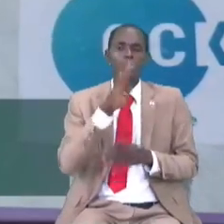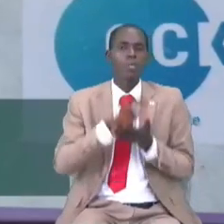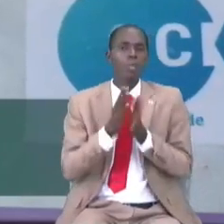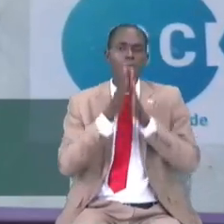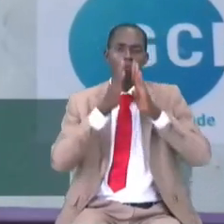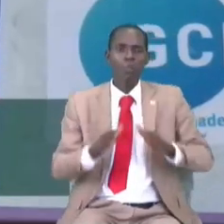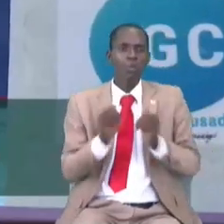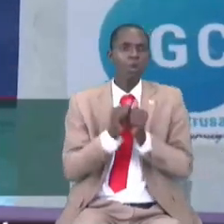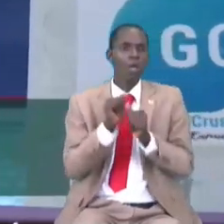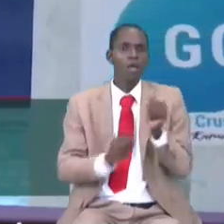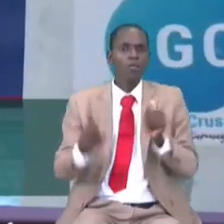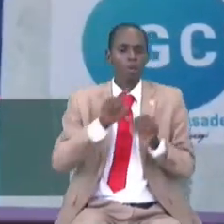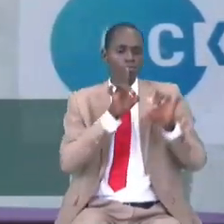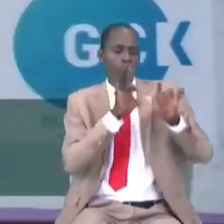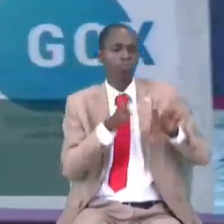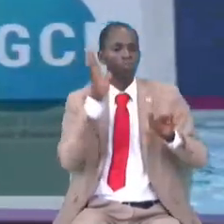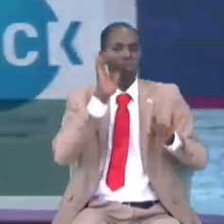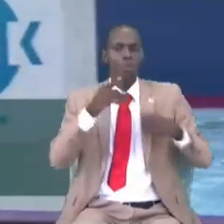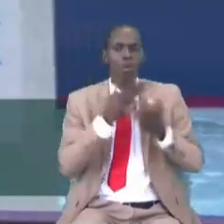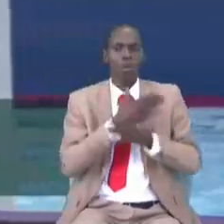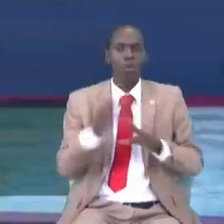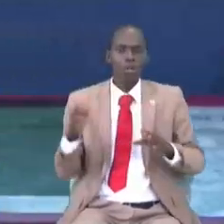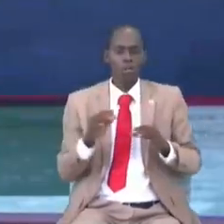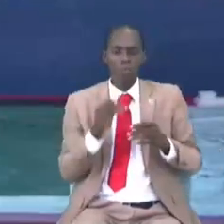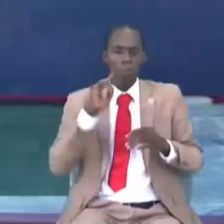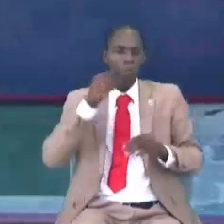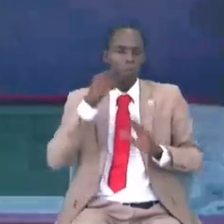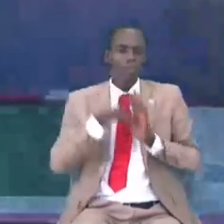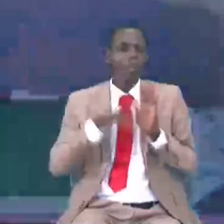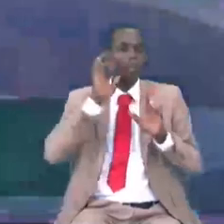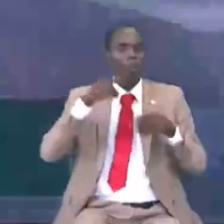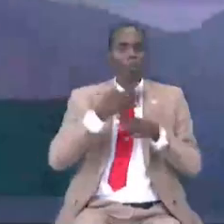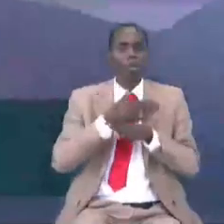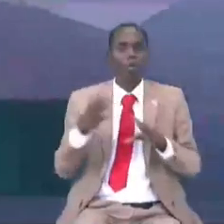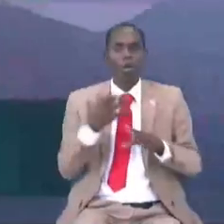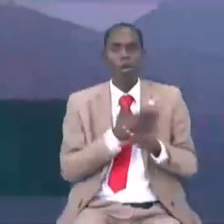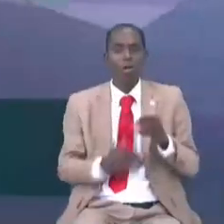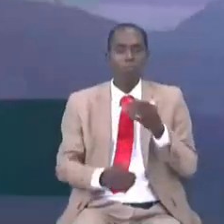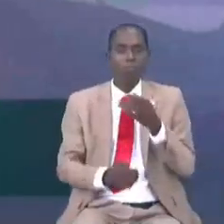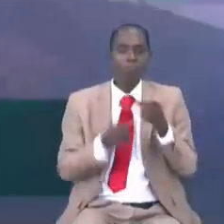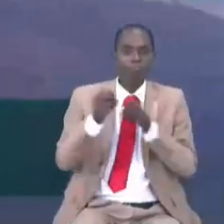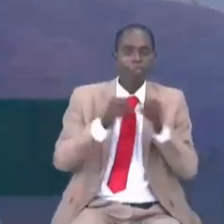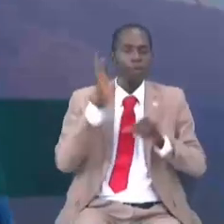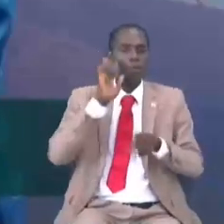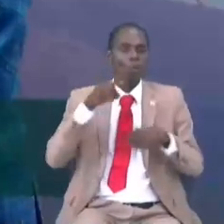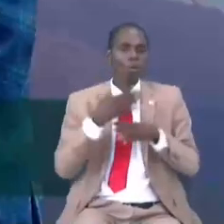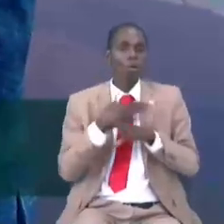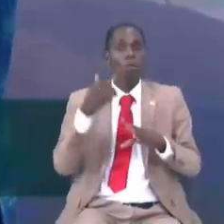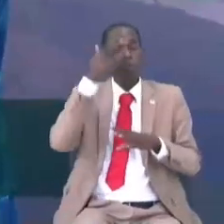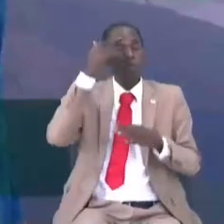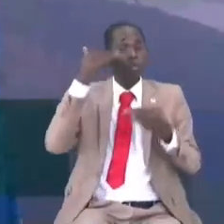L'amertume disparaîtra. Et la violence disparaîtra. Parce que maintenant, fais un